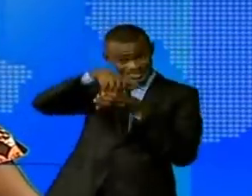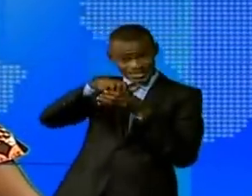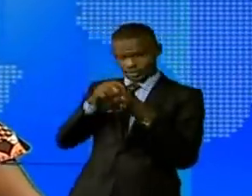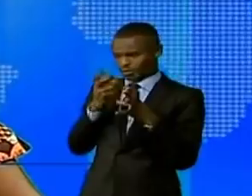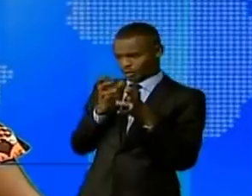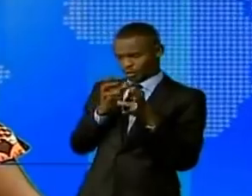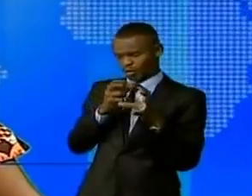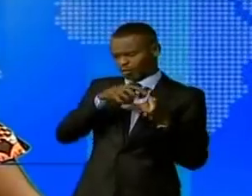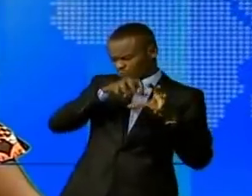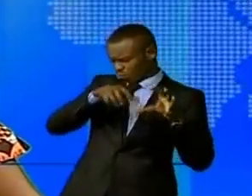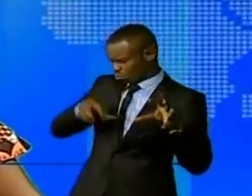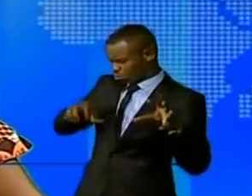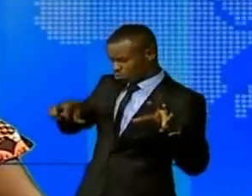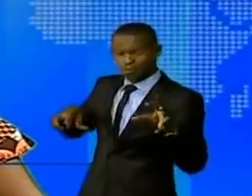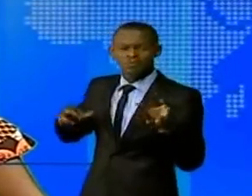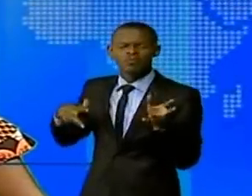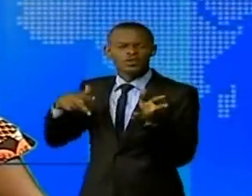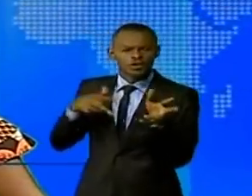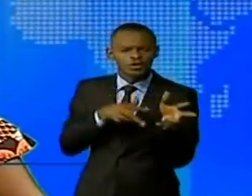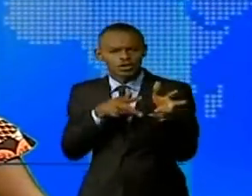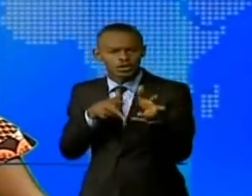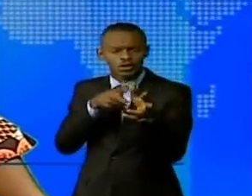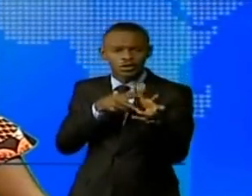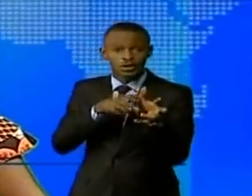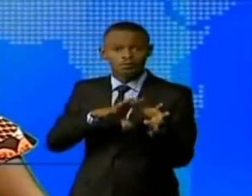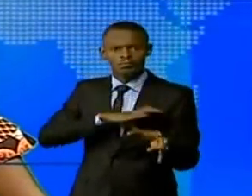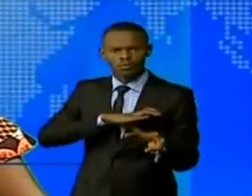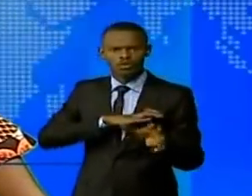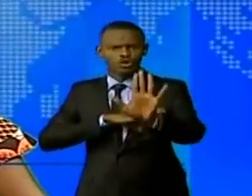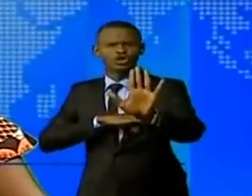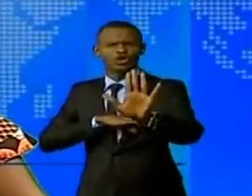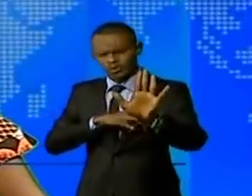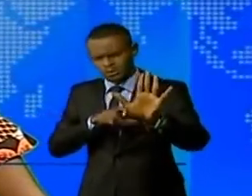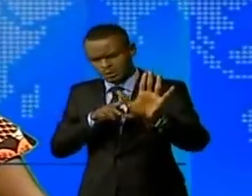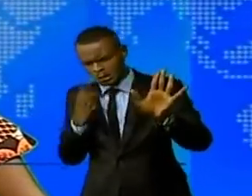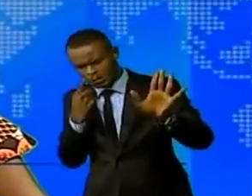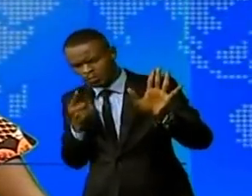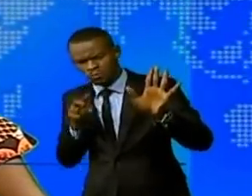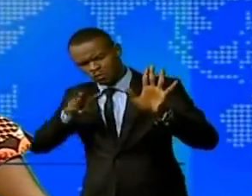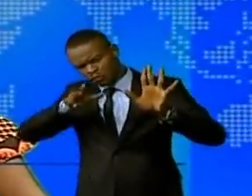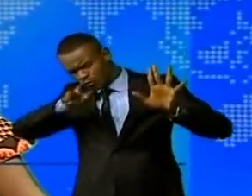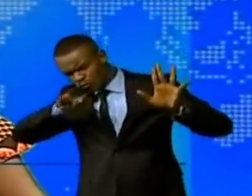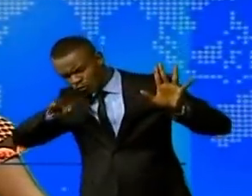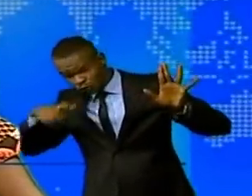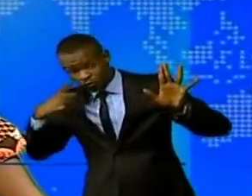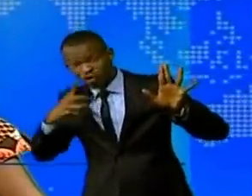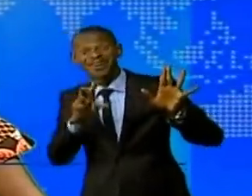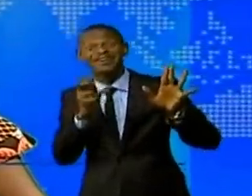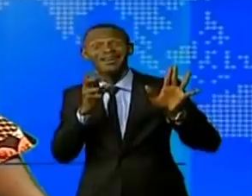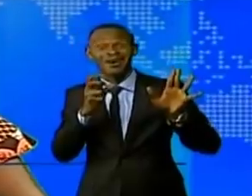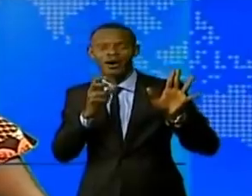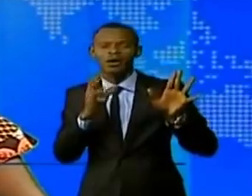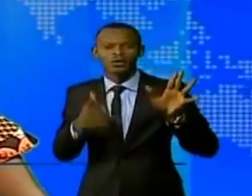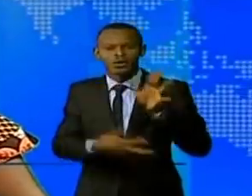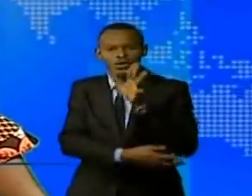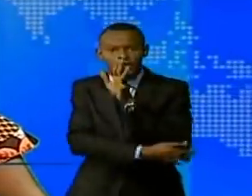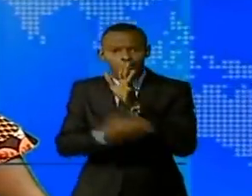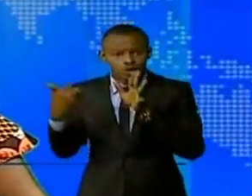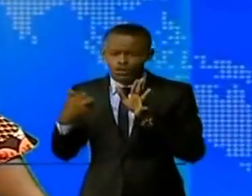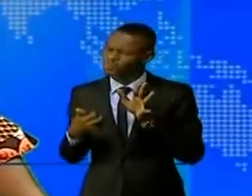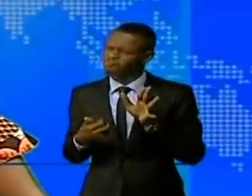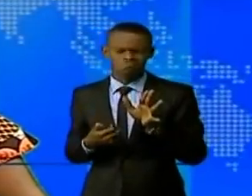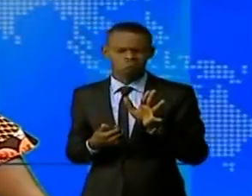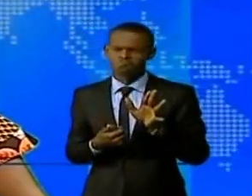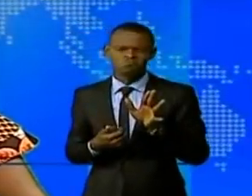convoyé par les éléments de forces armées de la République démocratique du Congo. Le commissaire général par intérim de la police les a